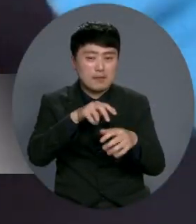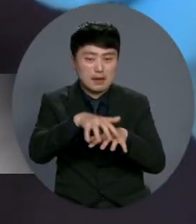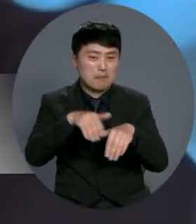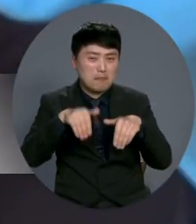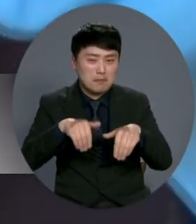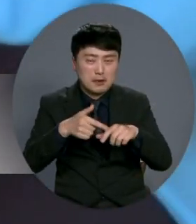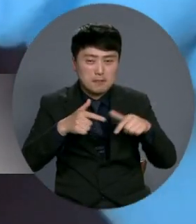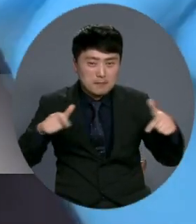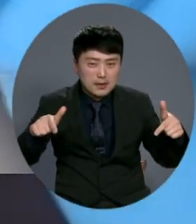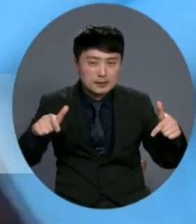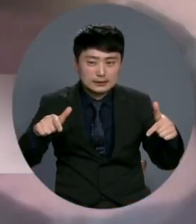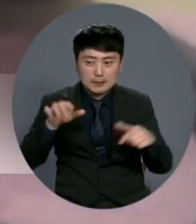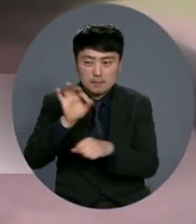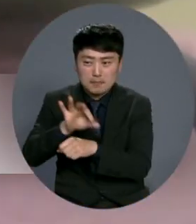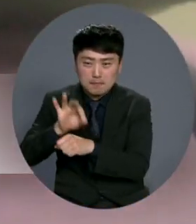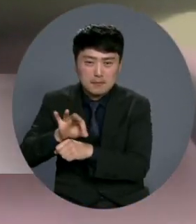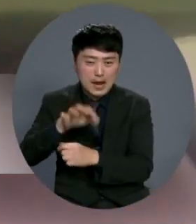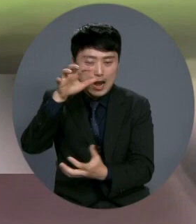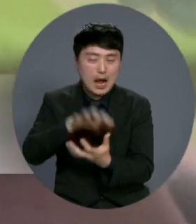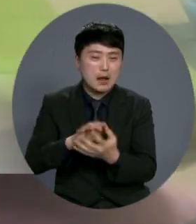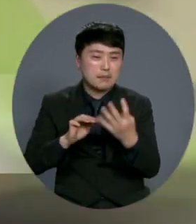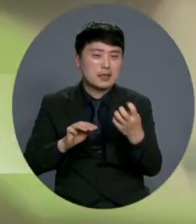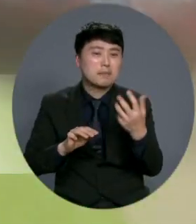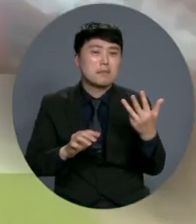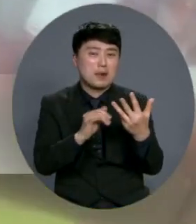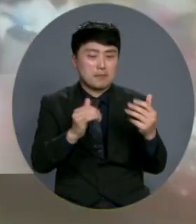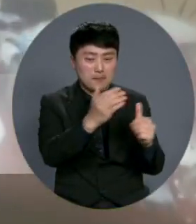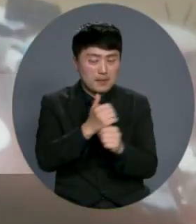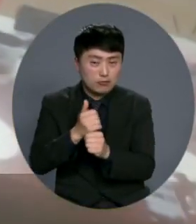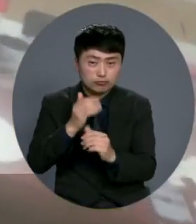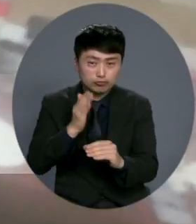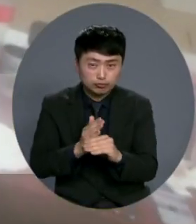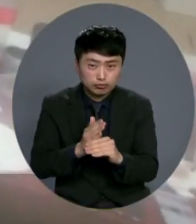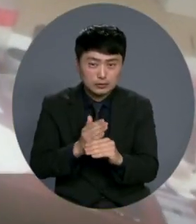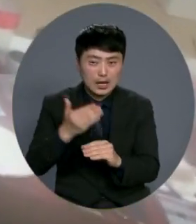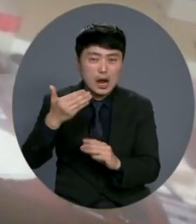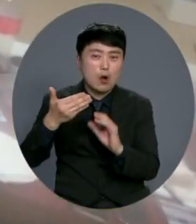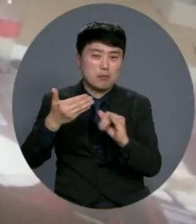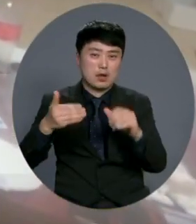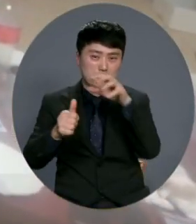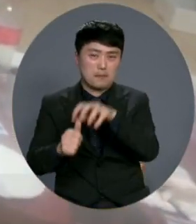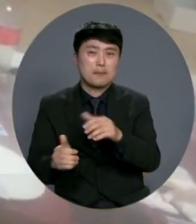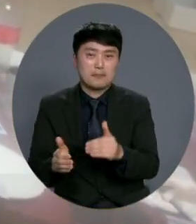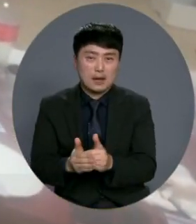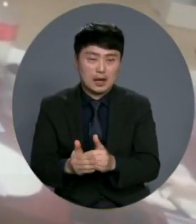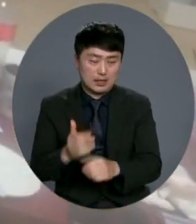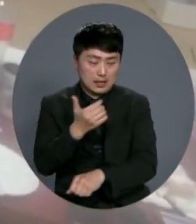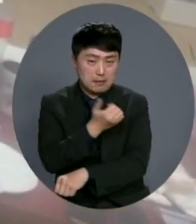일당과 마약 구매자 등 모두 48명을 검거해 이 가운데 9명을 구속하고